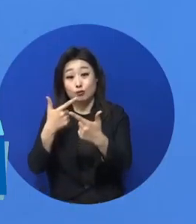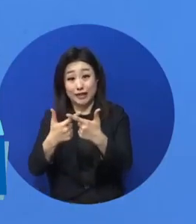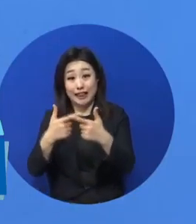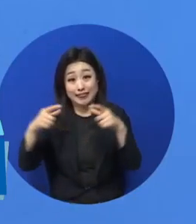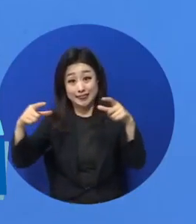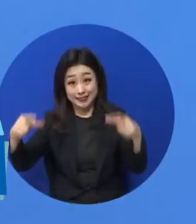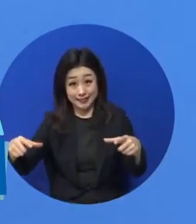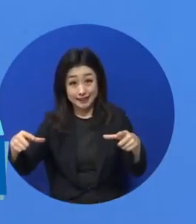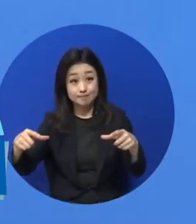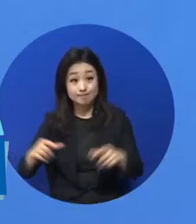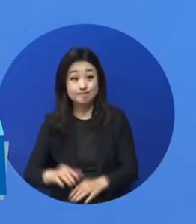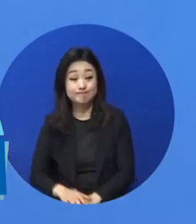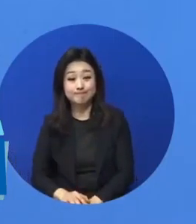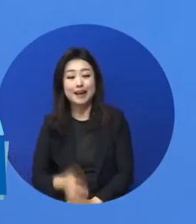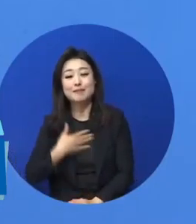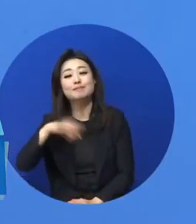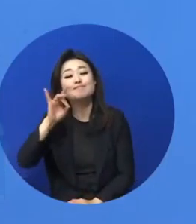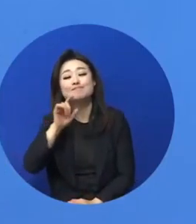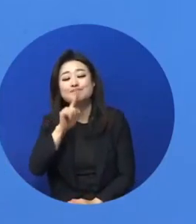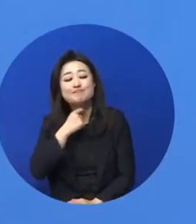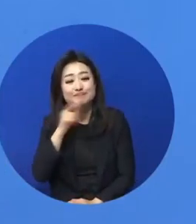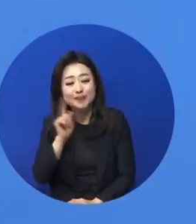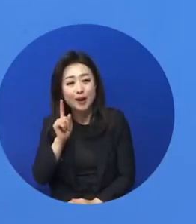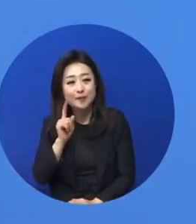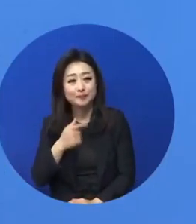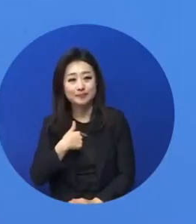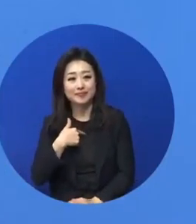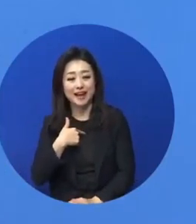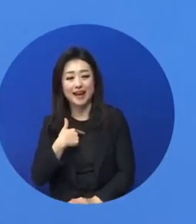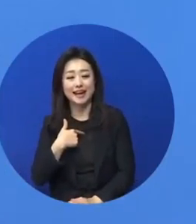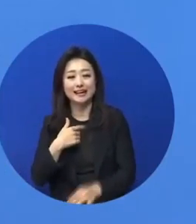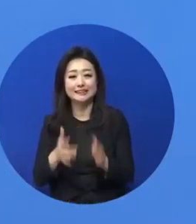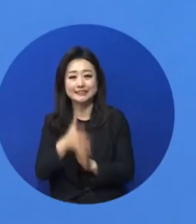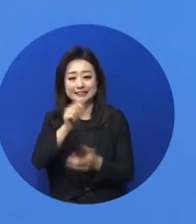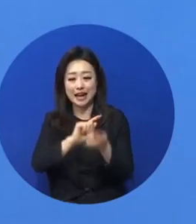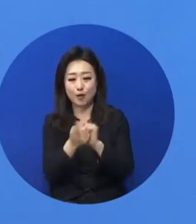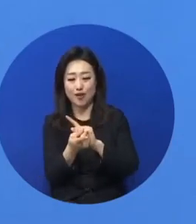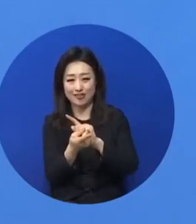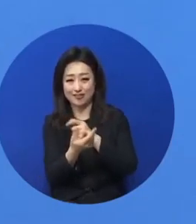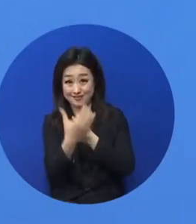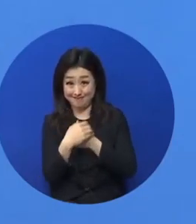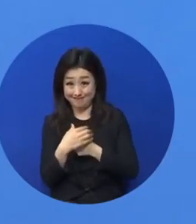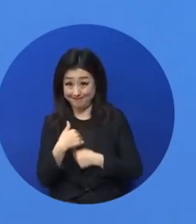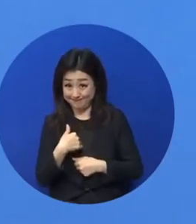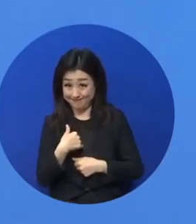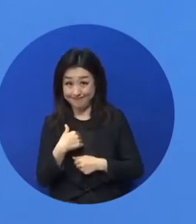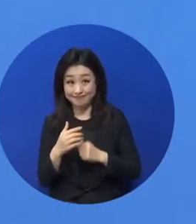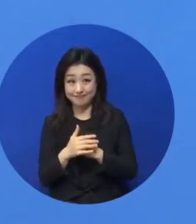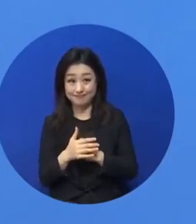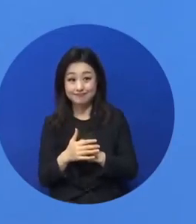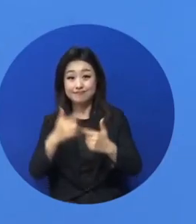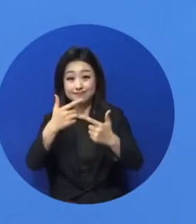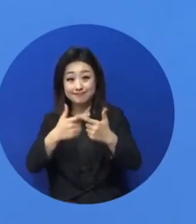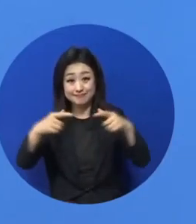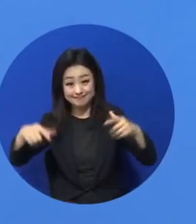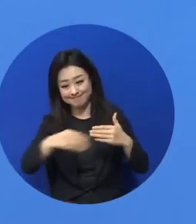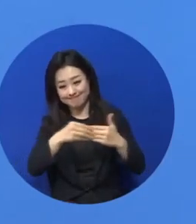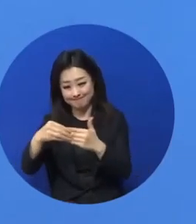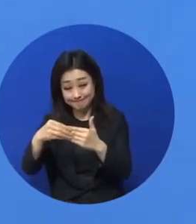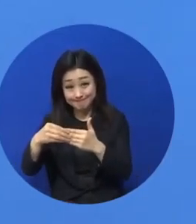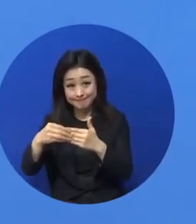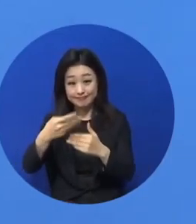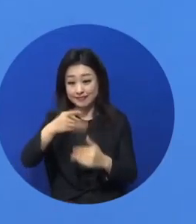부산은 아시다시피 우선 말씀드릴 거는 제가 권한대행으로 있으면서 저희 시정의 목표도 거기에 맞춰서 시정을